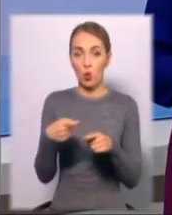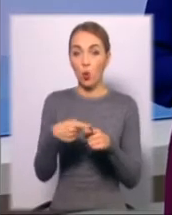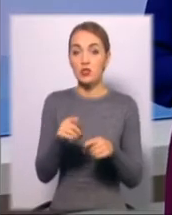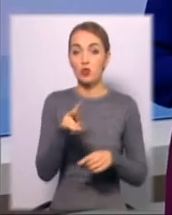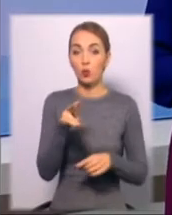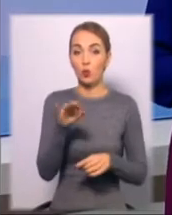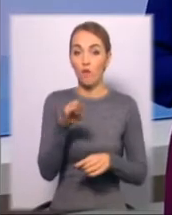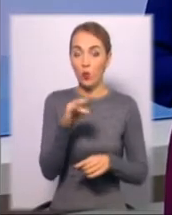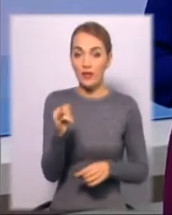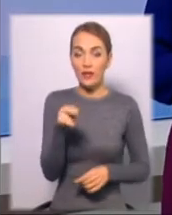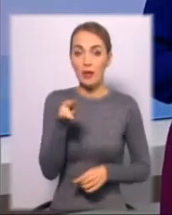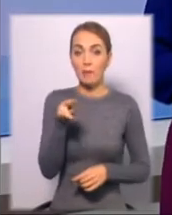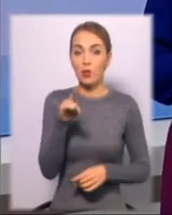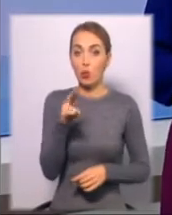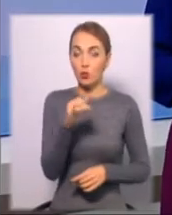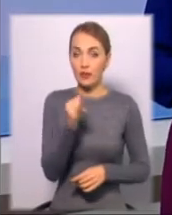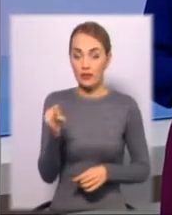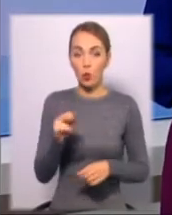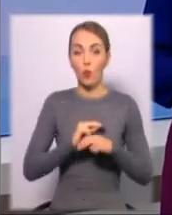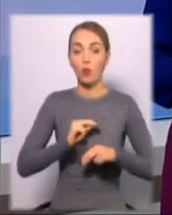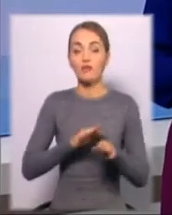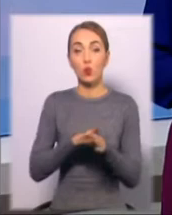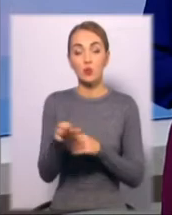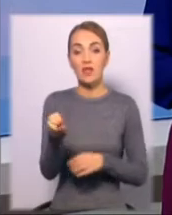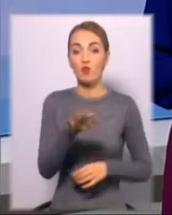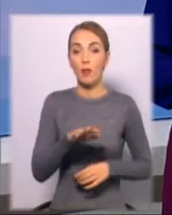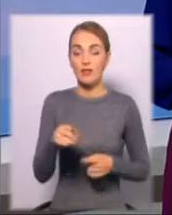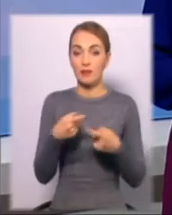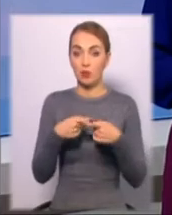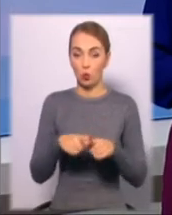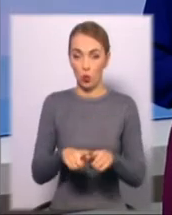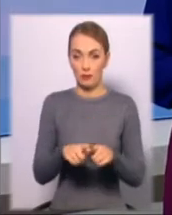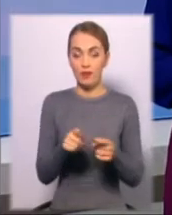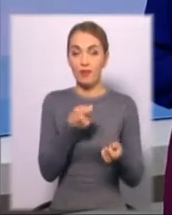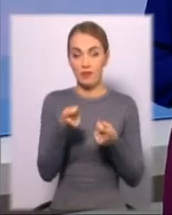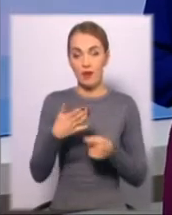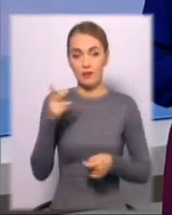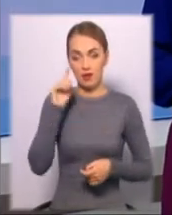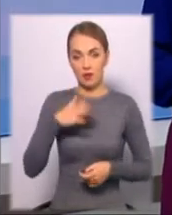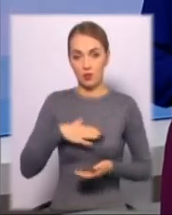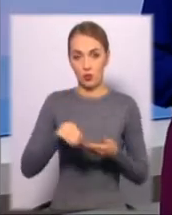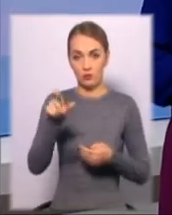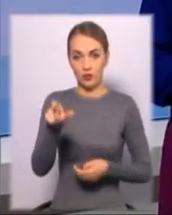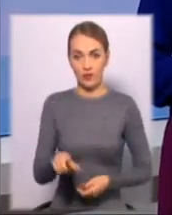Лугової і Пріорською. Роботи виконують за європейськими технологіями. Деталі знає Богдан Мур'яненко.